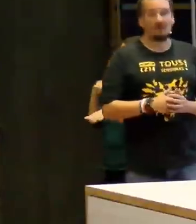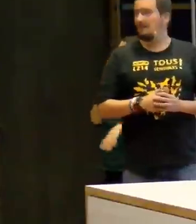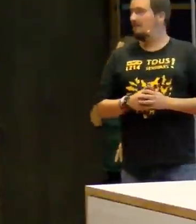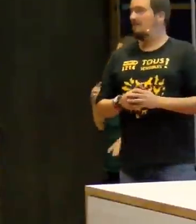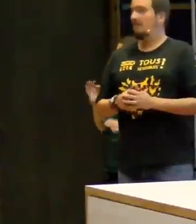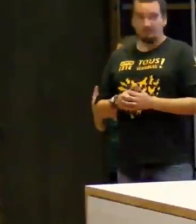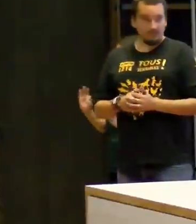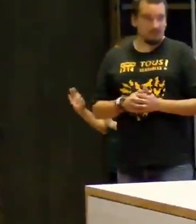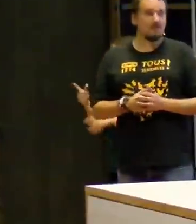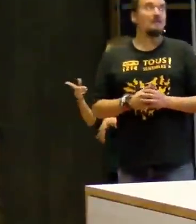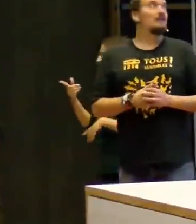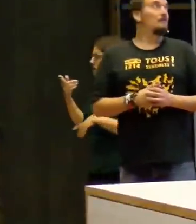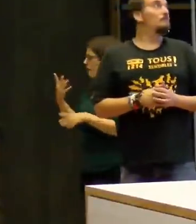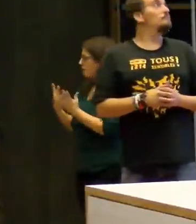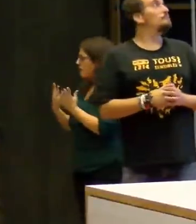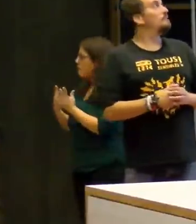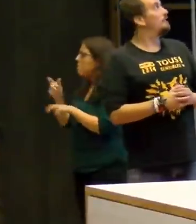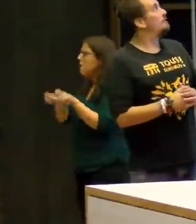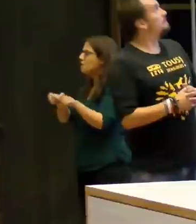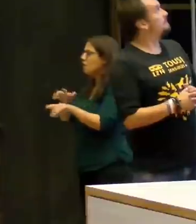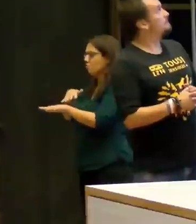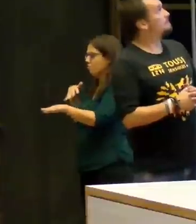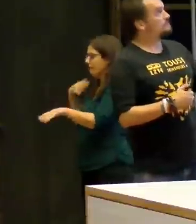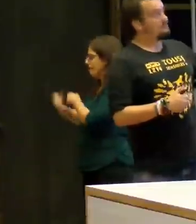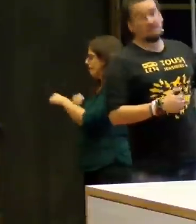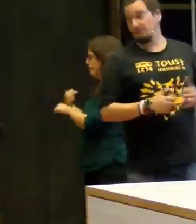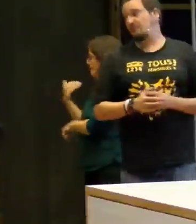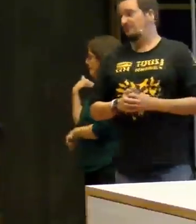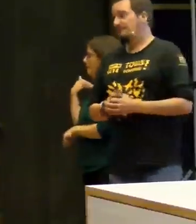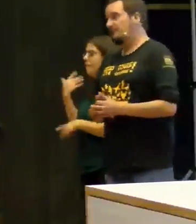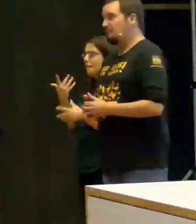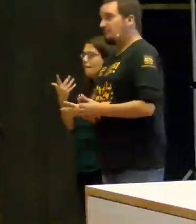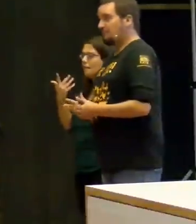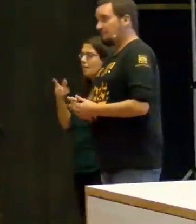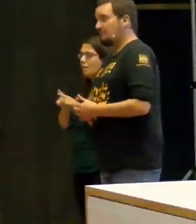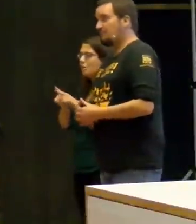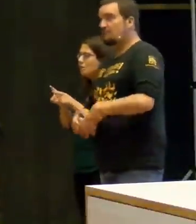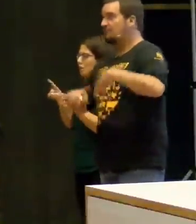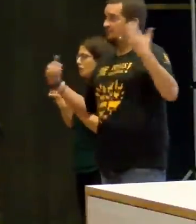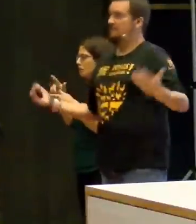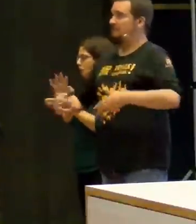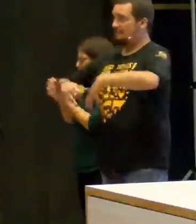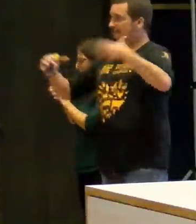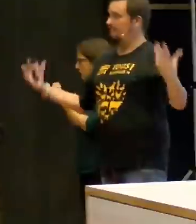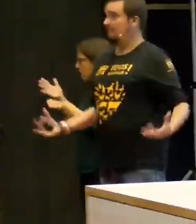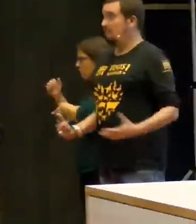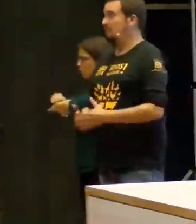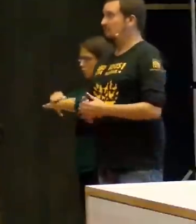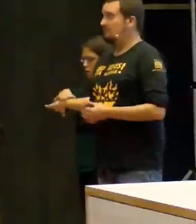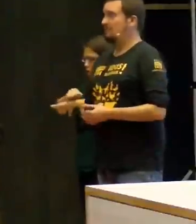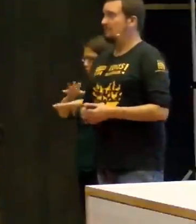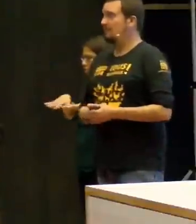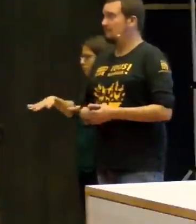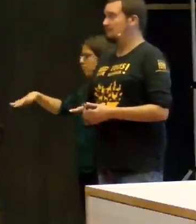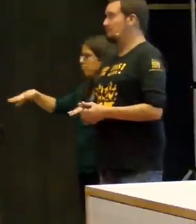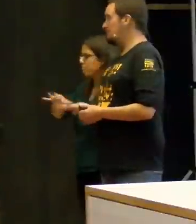de 4000 marcheurs. On a fait un village associatif avec plus de 60 stands. Donc c'était déjà des proportions